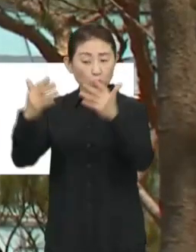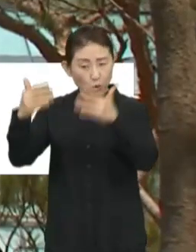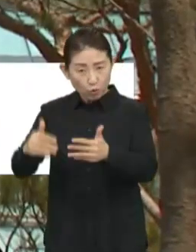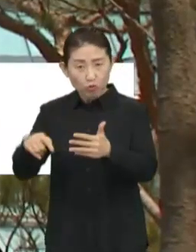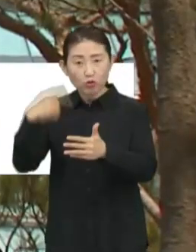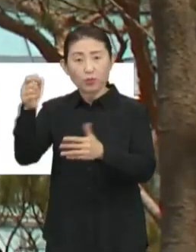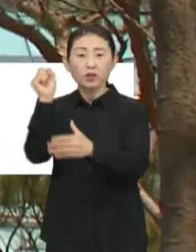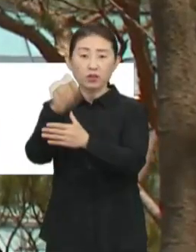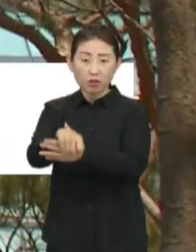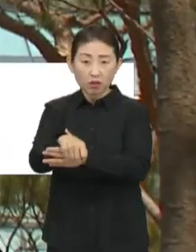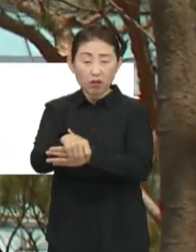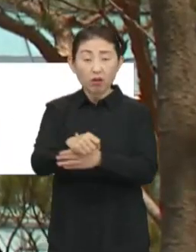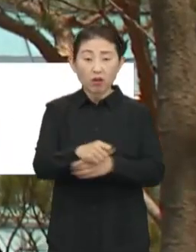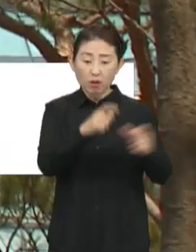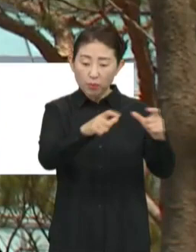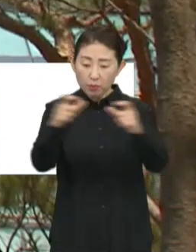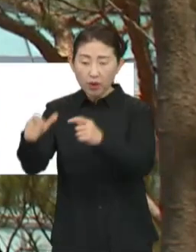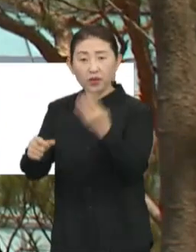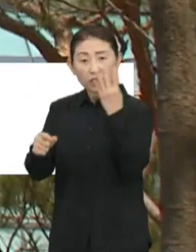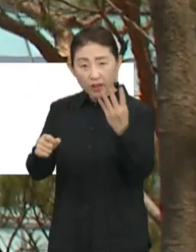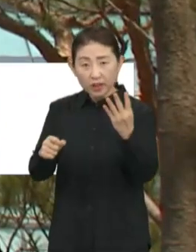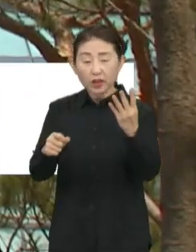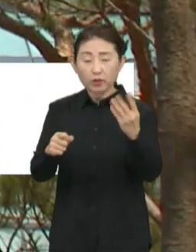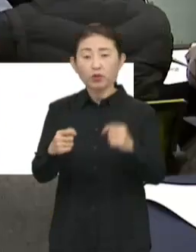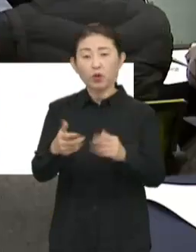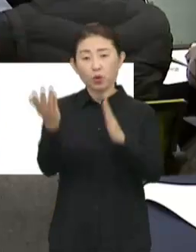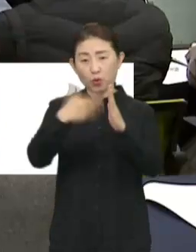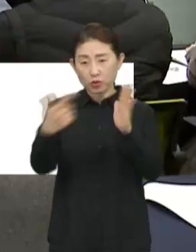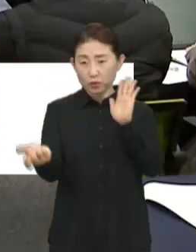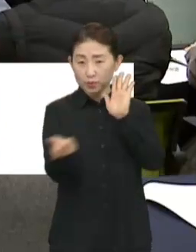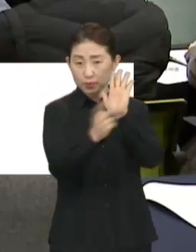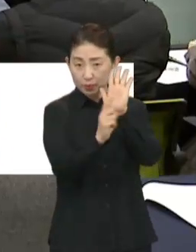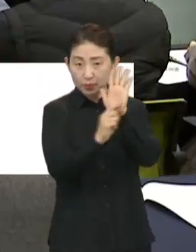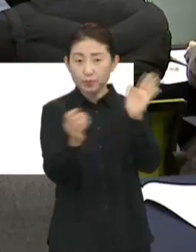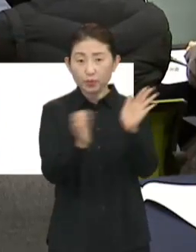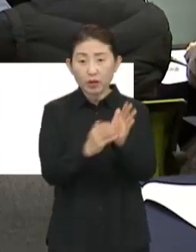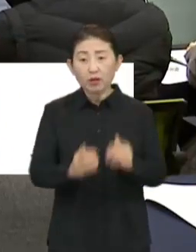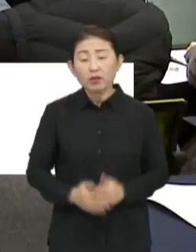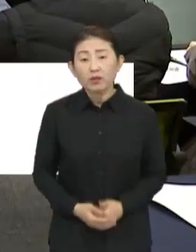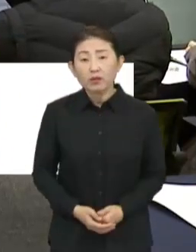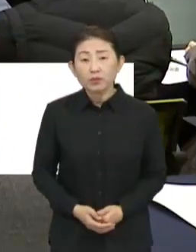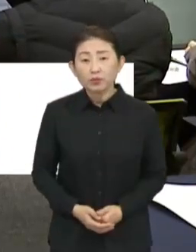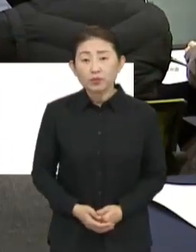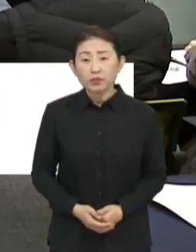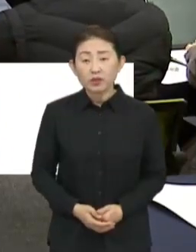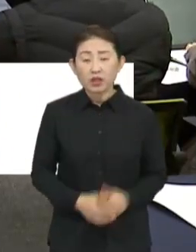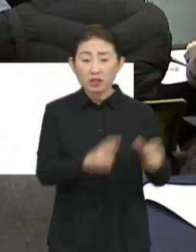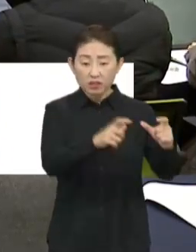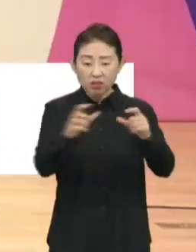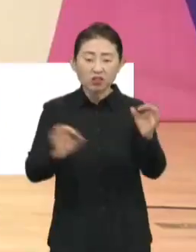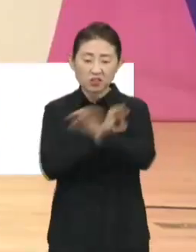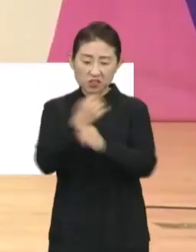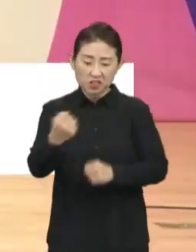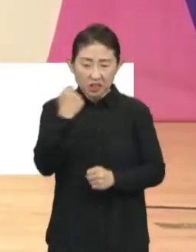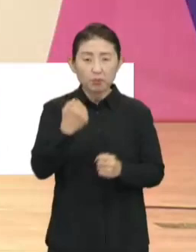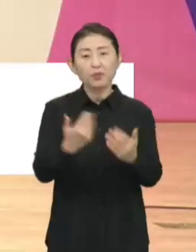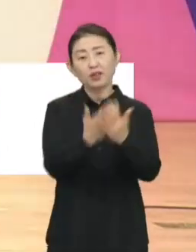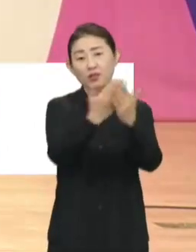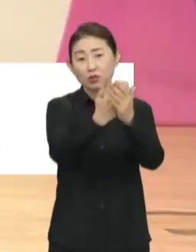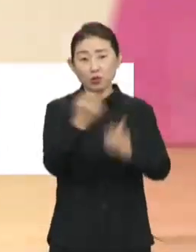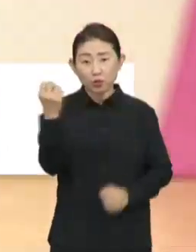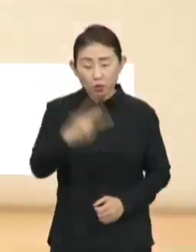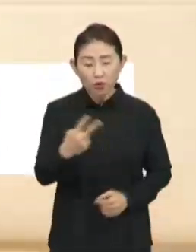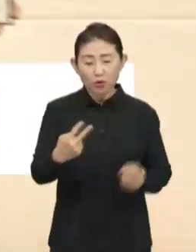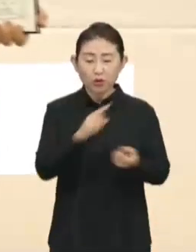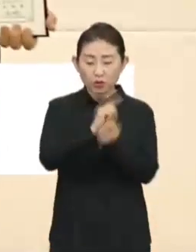승인한데 이어네 개 시도가 이을 관보에 고시했습니다 충청권 특별 지자체는 지역 경쟁력을 강화하고